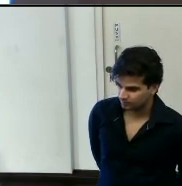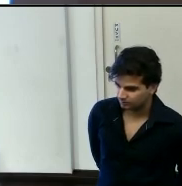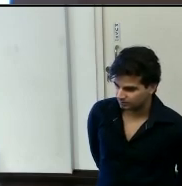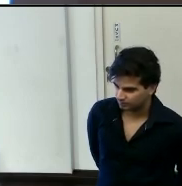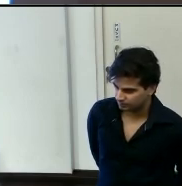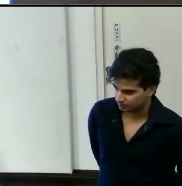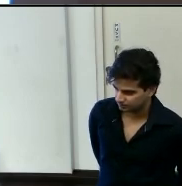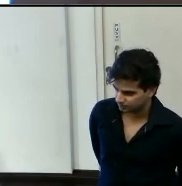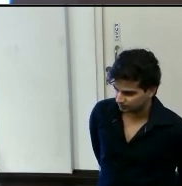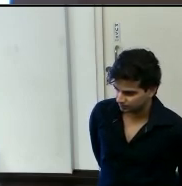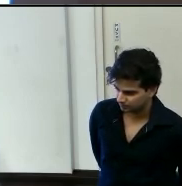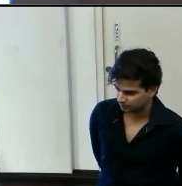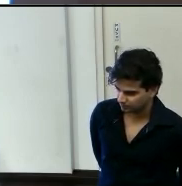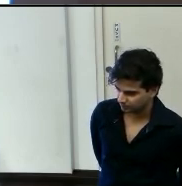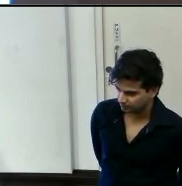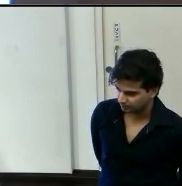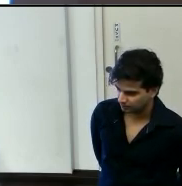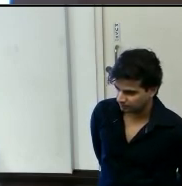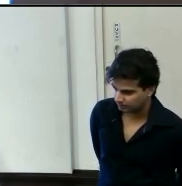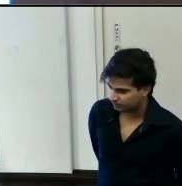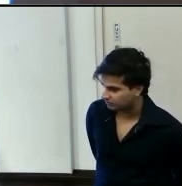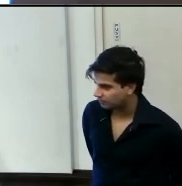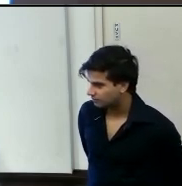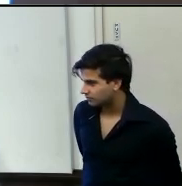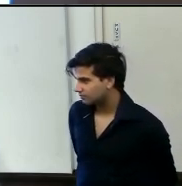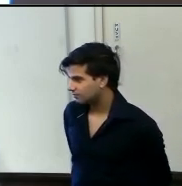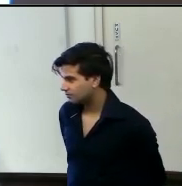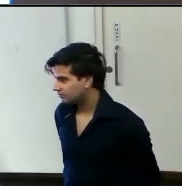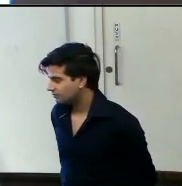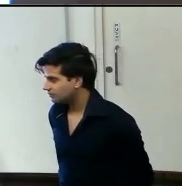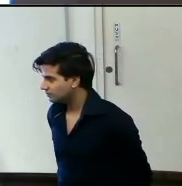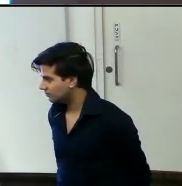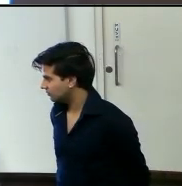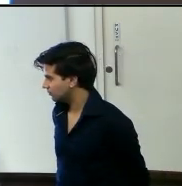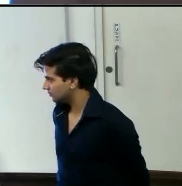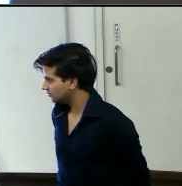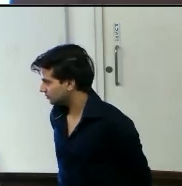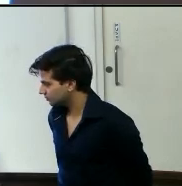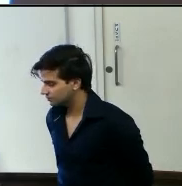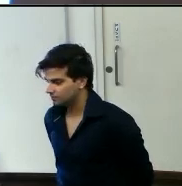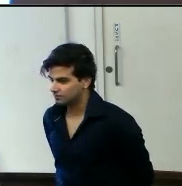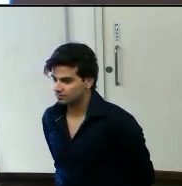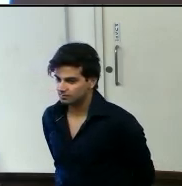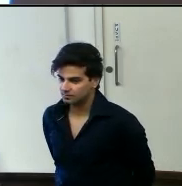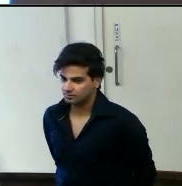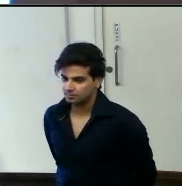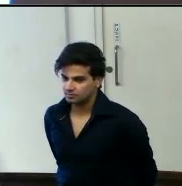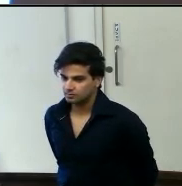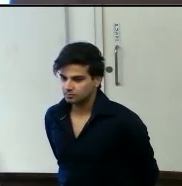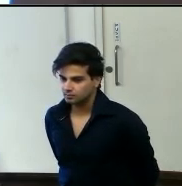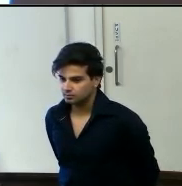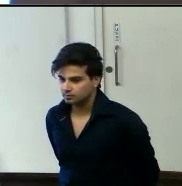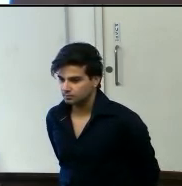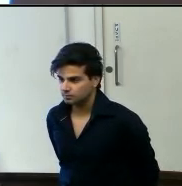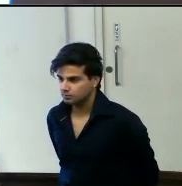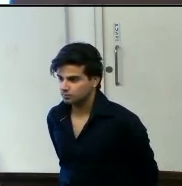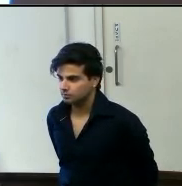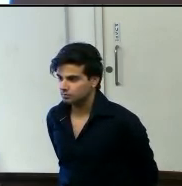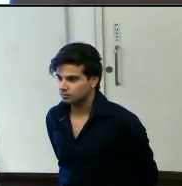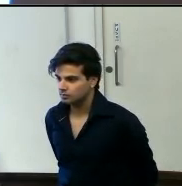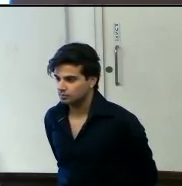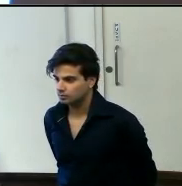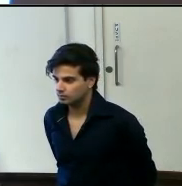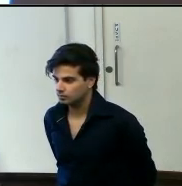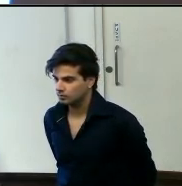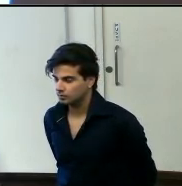ಇಂಪಾರ್ಟೆಂಟ್. ಫಸ್ಟು ಕೆಲವು ತಿಂಗಳು ವರ್ಕ್ ನೋಡಿದ್ರೆ ಒಂಥರ ರಾ ಇದಿರುತ್ತೆ, ಆದಮೇಲೆ ಬರ್ತಾ ಬರ್ತಾ ಅದು ರಿಫೈನ್ ಆಗ್ತಾ ಹೋಗುತ್ತೆ. ಬಟ್ ಇವಾಗ ಏನಾಗಿದೆ ಅಂದರೆ ಈ